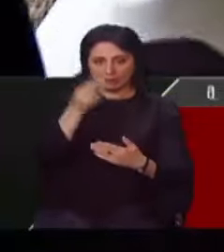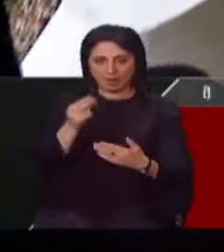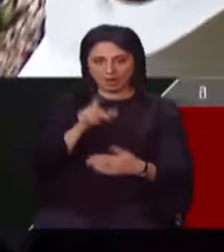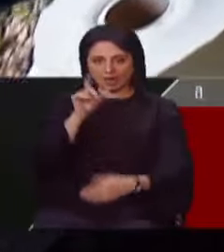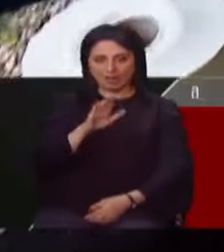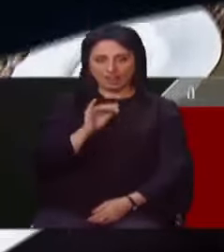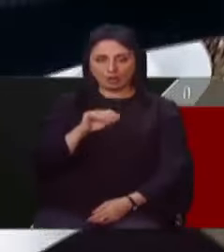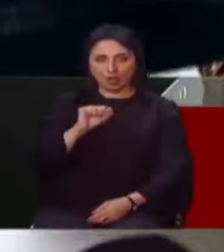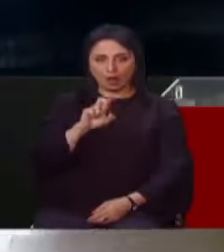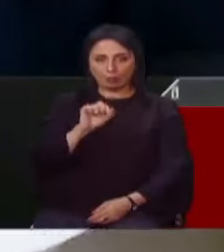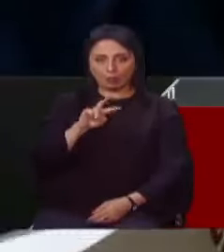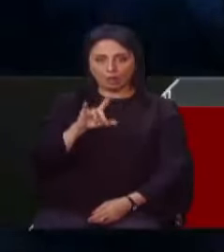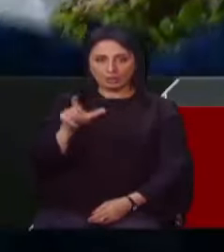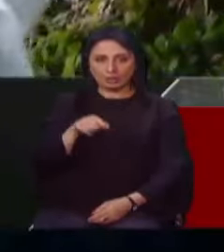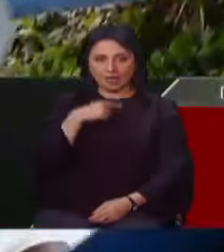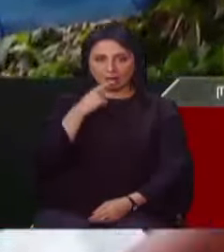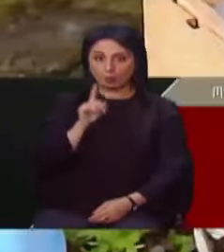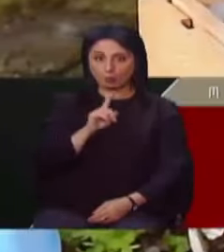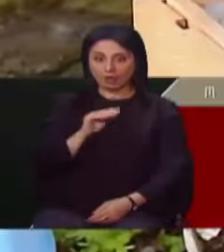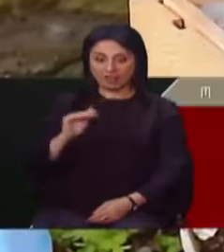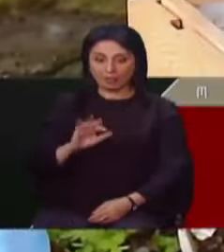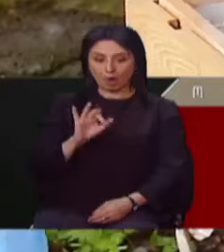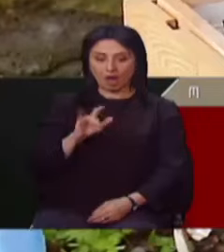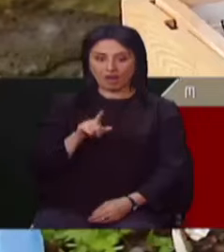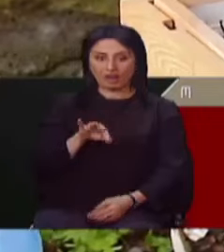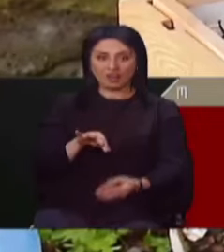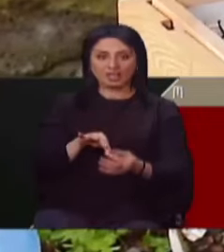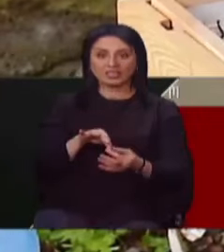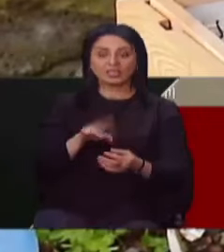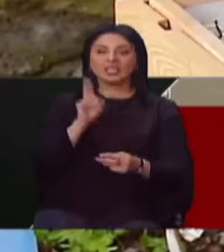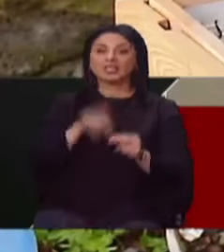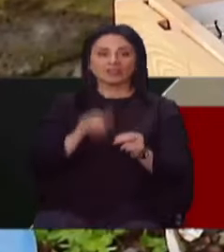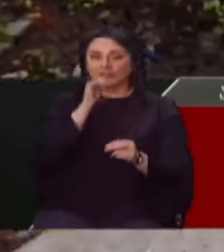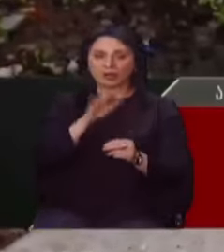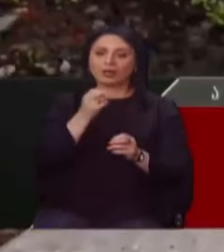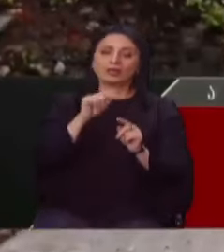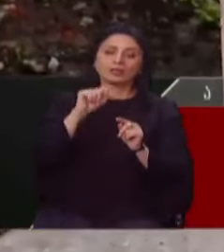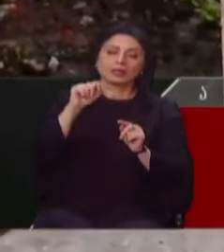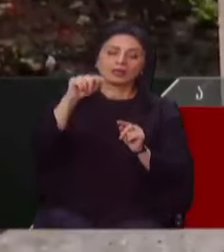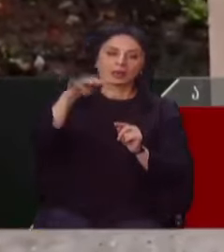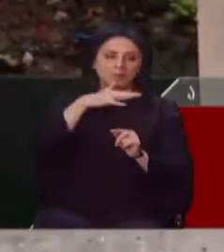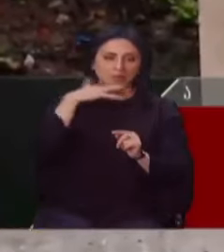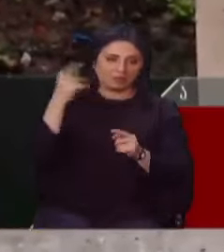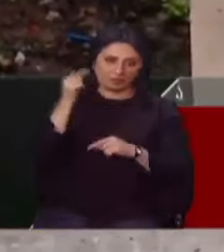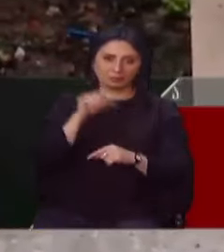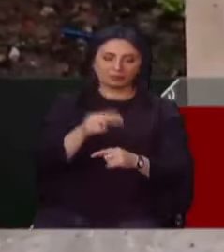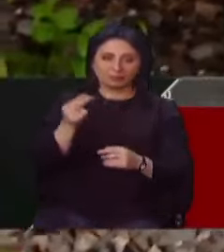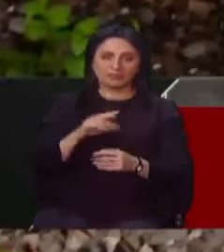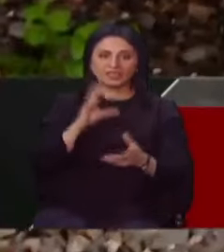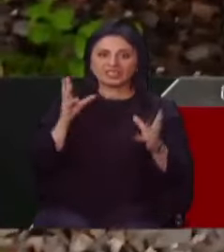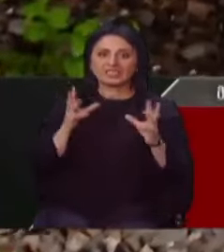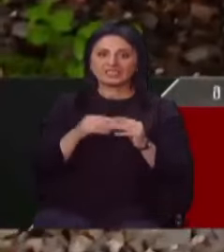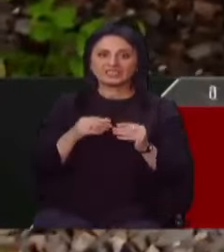Hatworma, Vanua Bulazem, Romelitan Bobs from Quemo Cartria Moturavia. Daregionshi, kidov mraval jer dabrundeba.